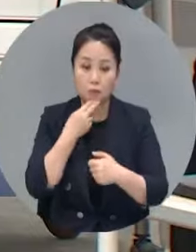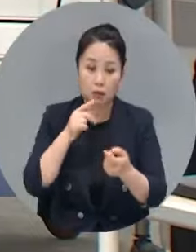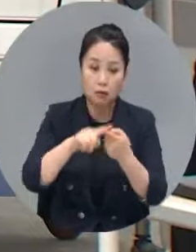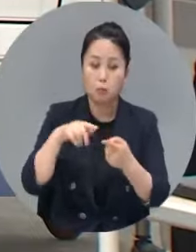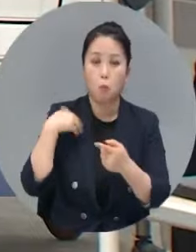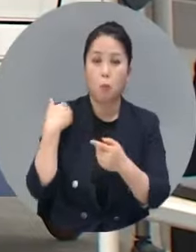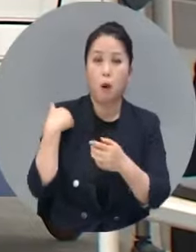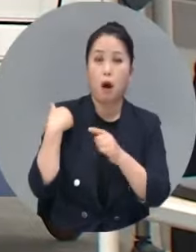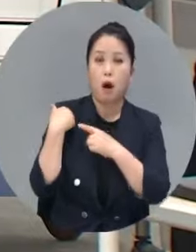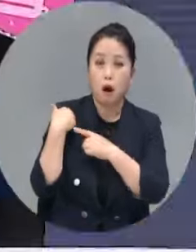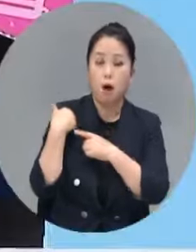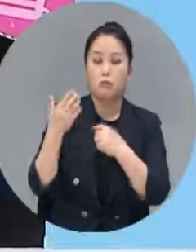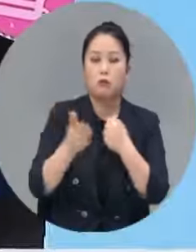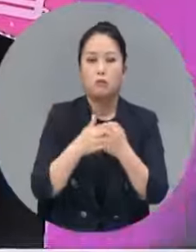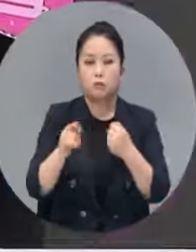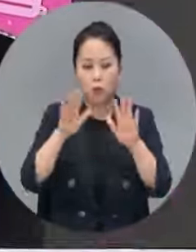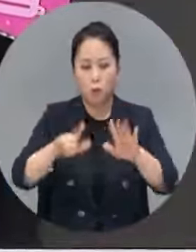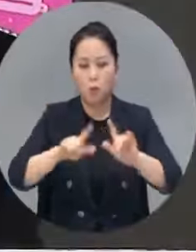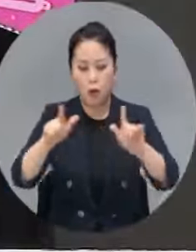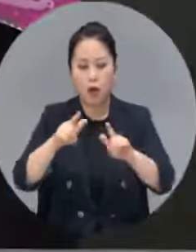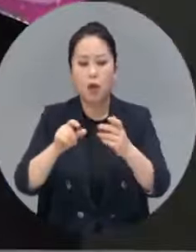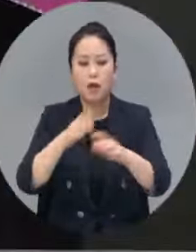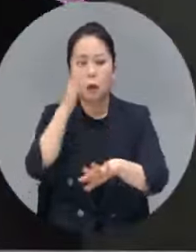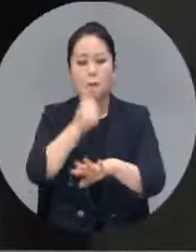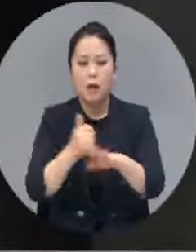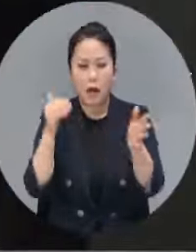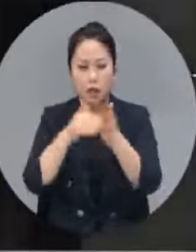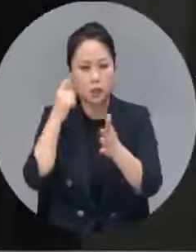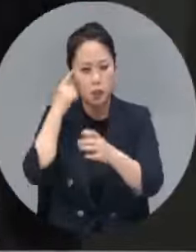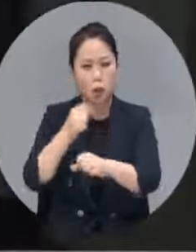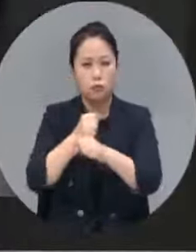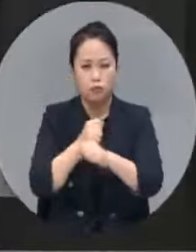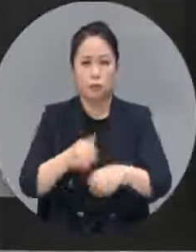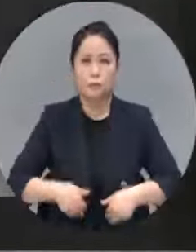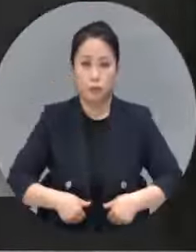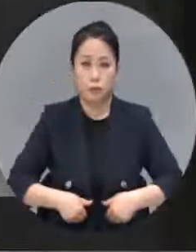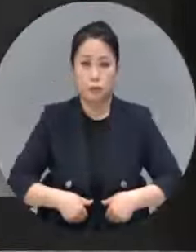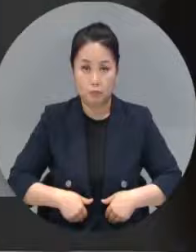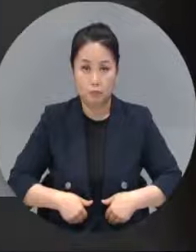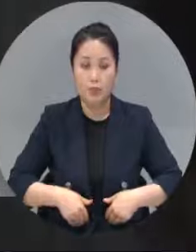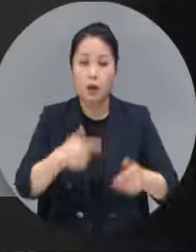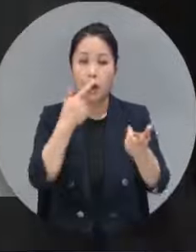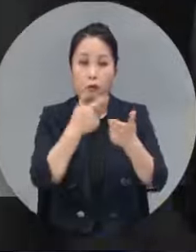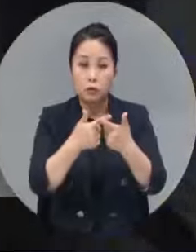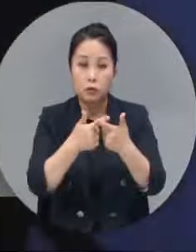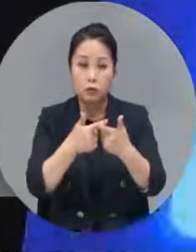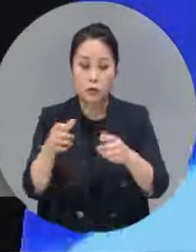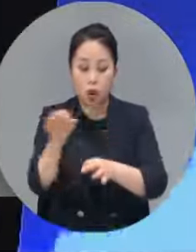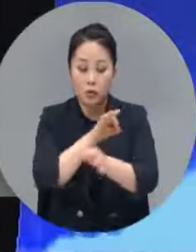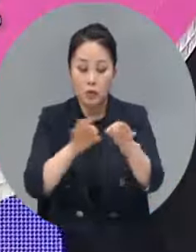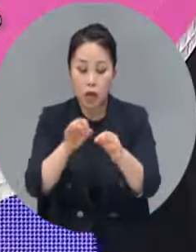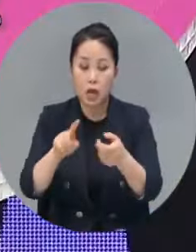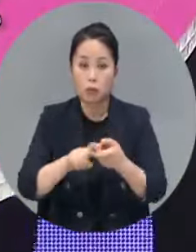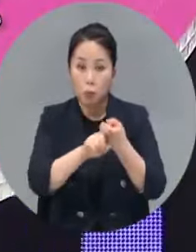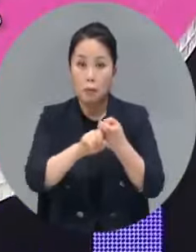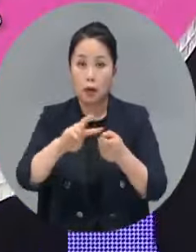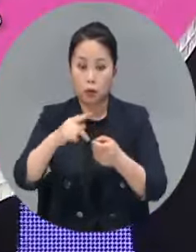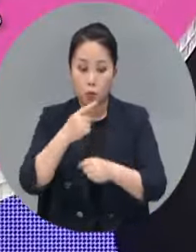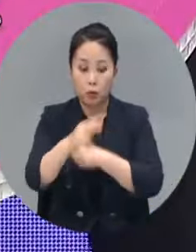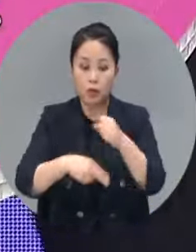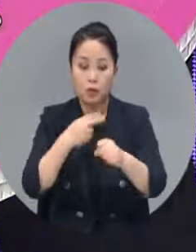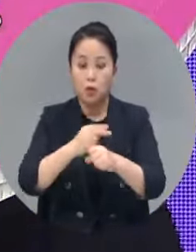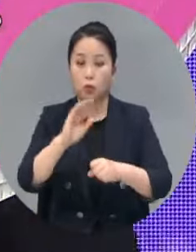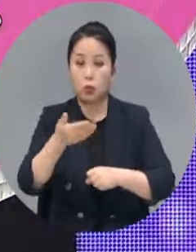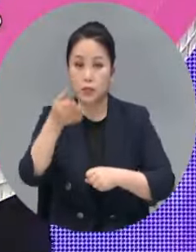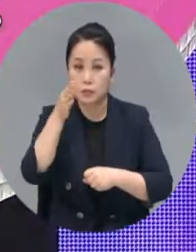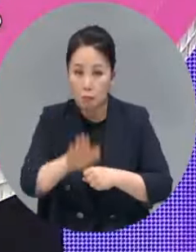연구를 올연말까지 대안으로 마련한 부울경 경제 동맹도 2년 차에 접어들었지만 이제막 핵심 사업